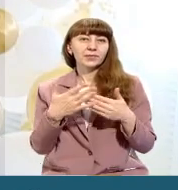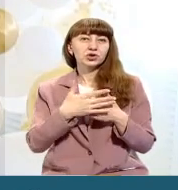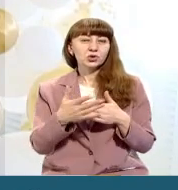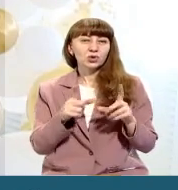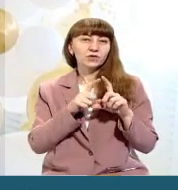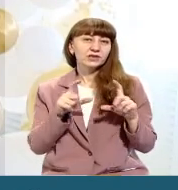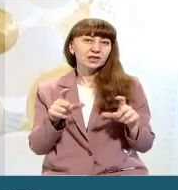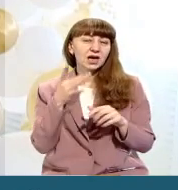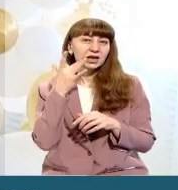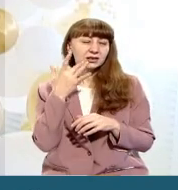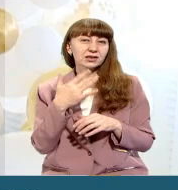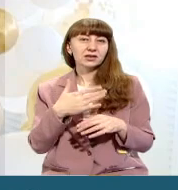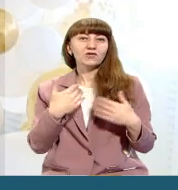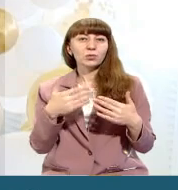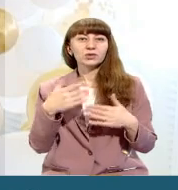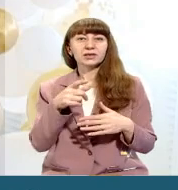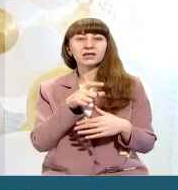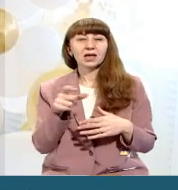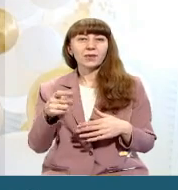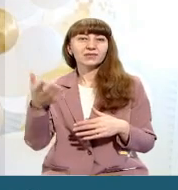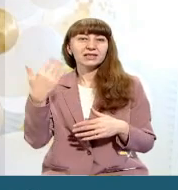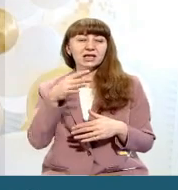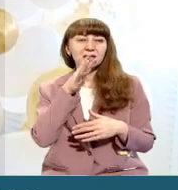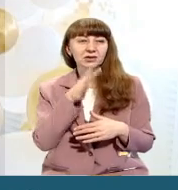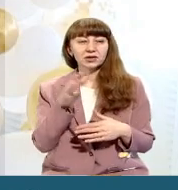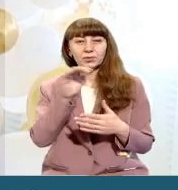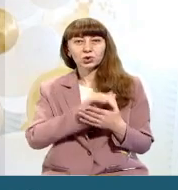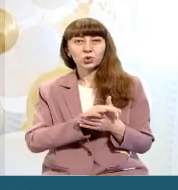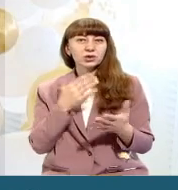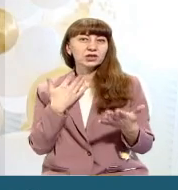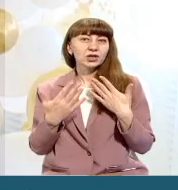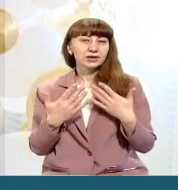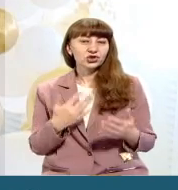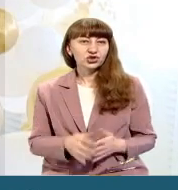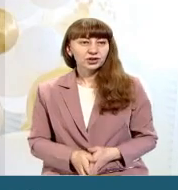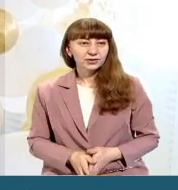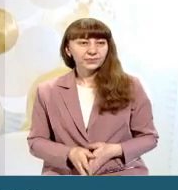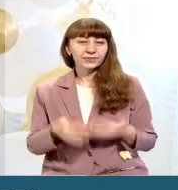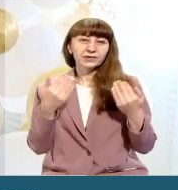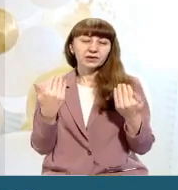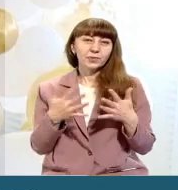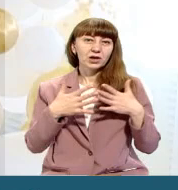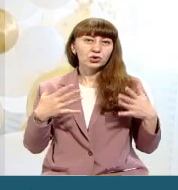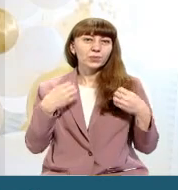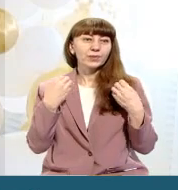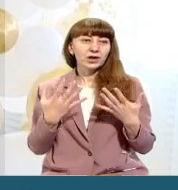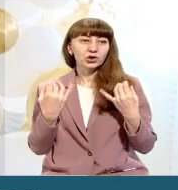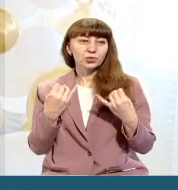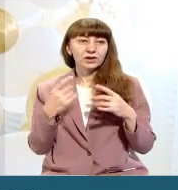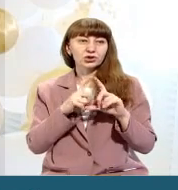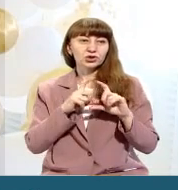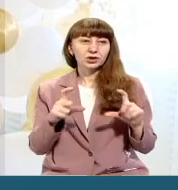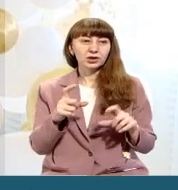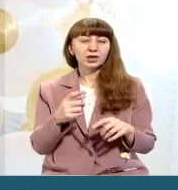всегда открыты выпускникам прошлых лет с которыми у нас сложились дружеские и тёплые отношения сегодня большой праздник юбилей